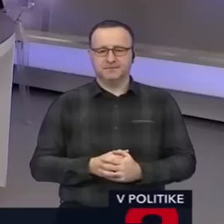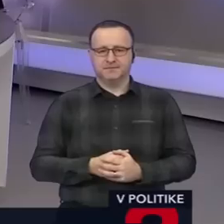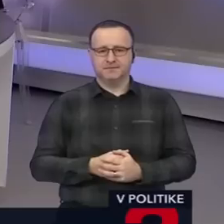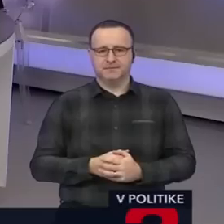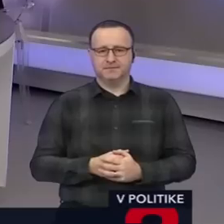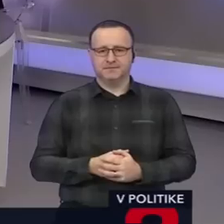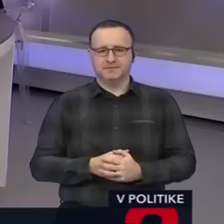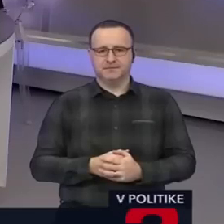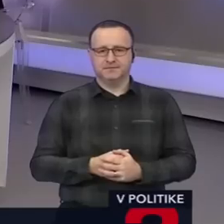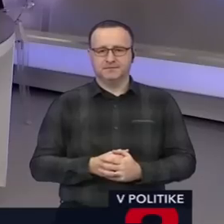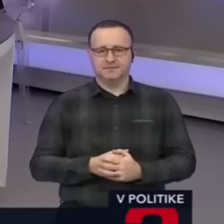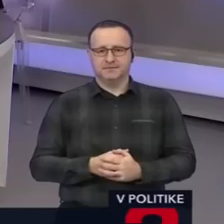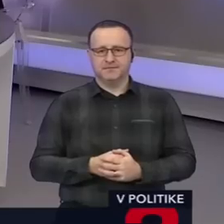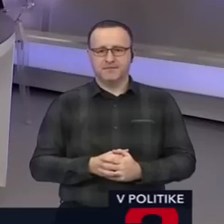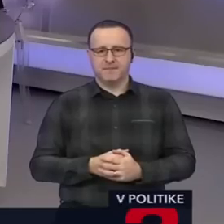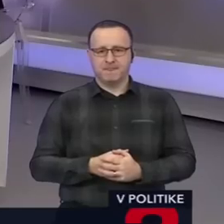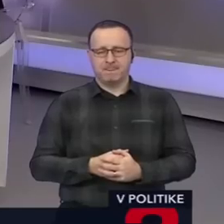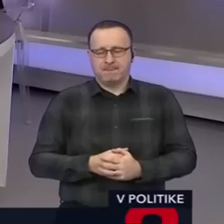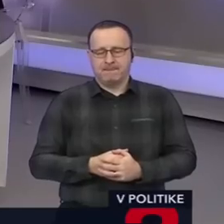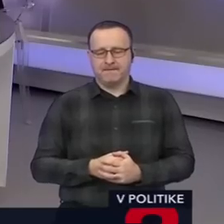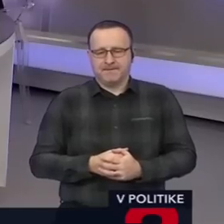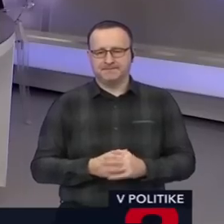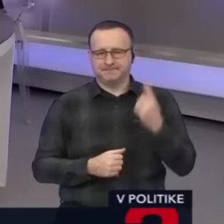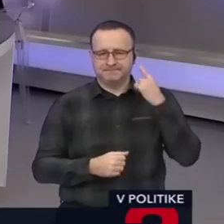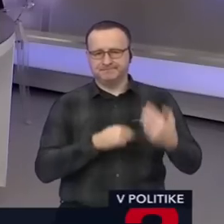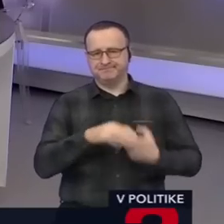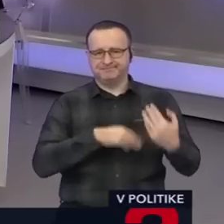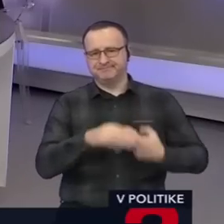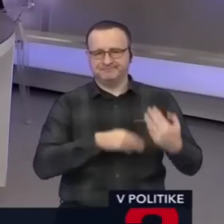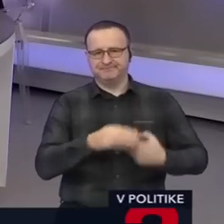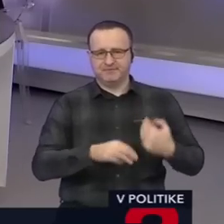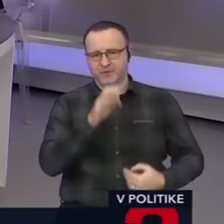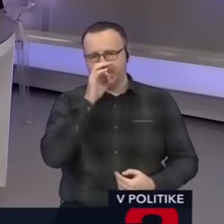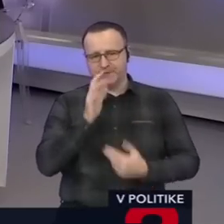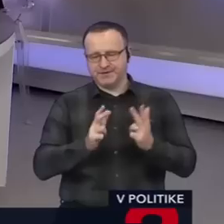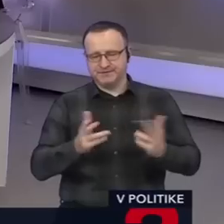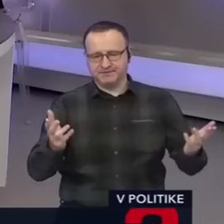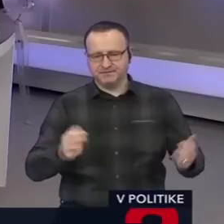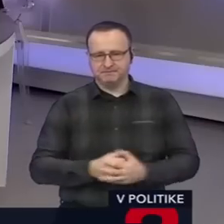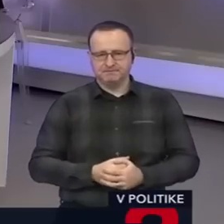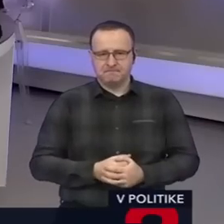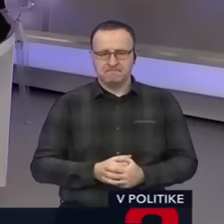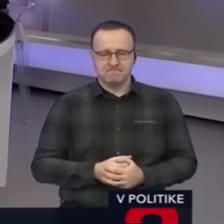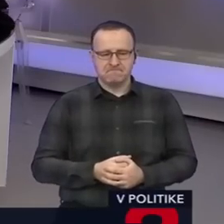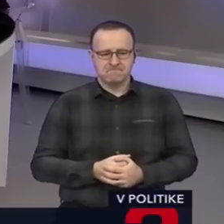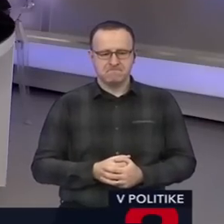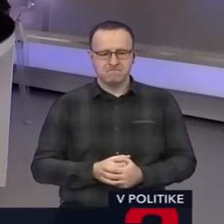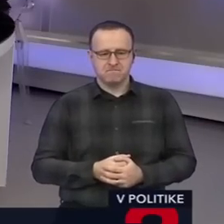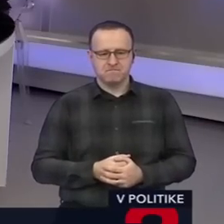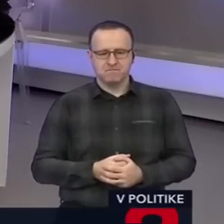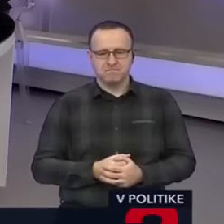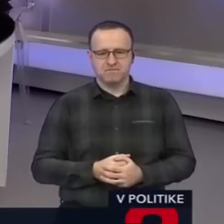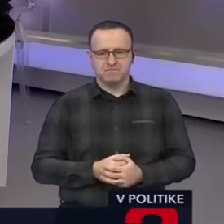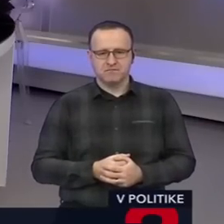prípade poskytnutia vojenskej techniky na Ukrajinu. Čiže keď Peter Pellegrini hovorí, že NATO by malo rozhodnúť, tak on práve že tlačí NATO do vojny